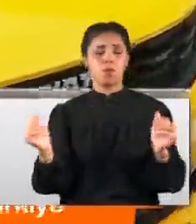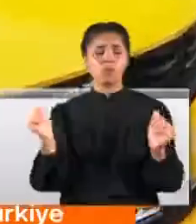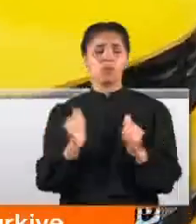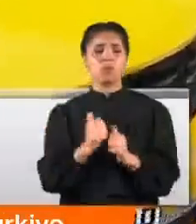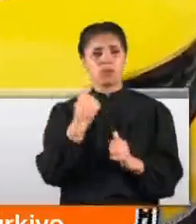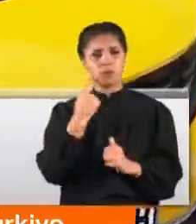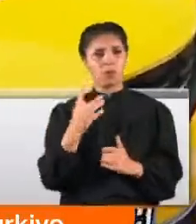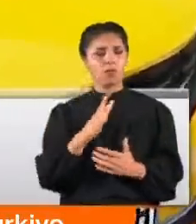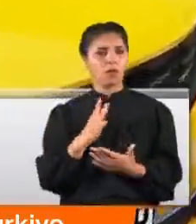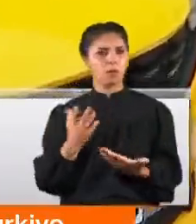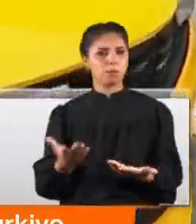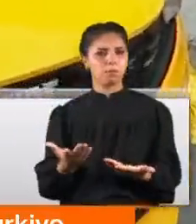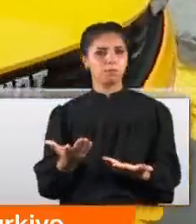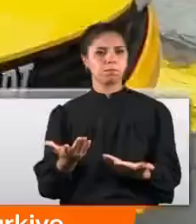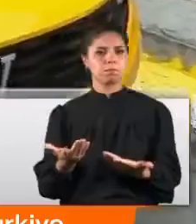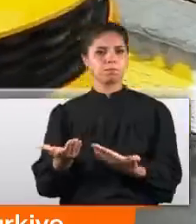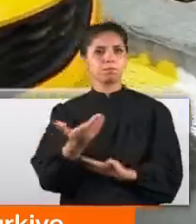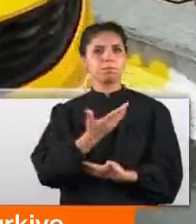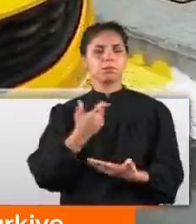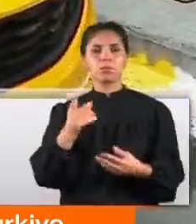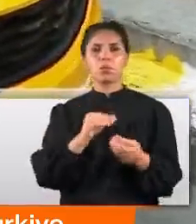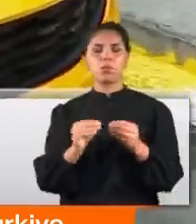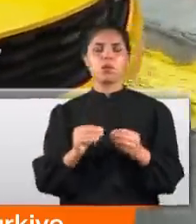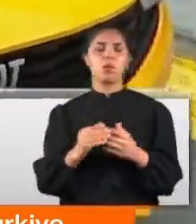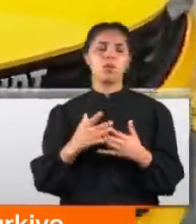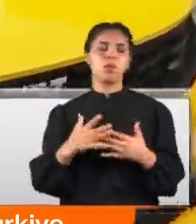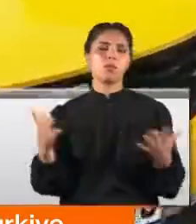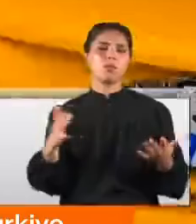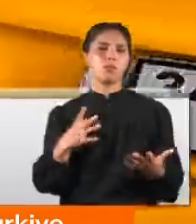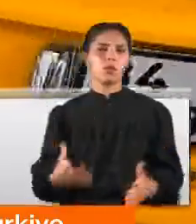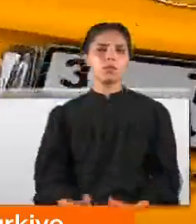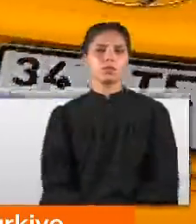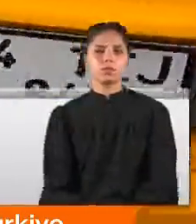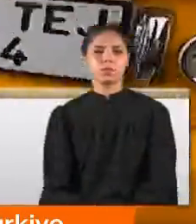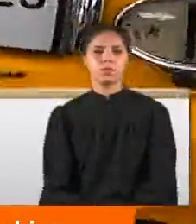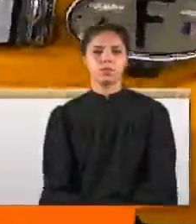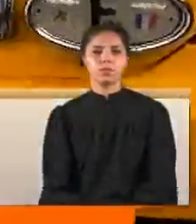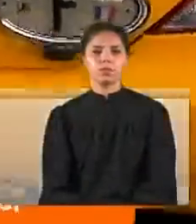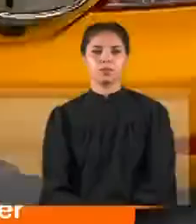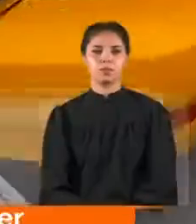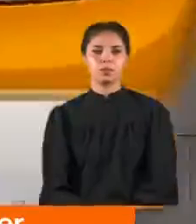büyüyor, büyüdükçe büyüyor, adeta kanayan yara haline gelmiş durumda. Biz binebiliyor muyuz?